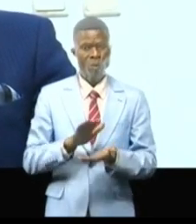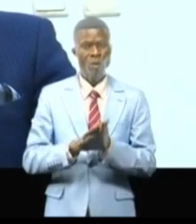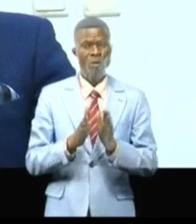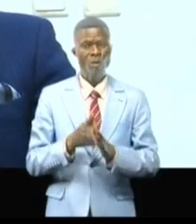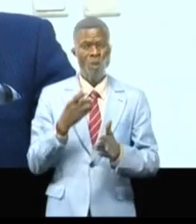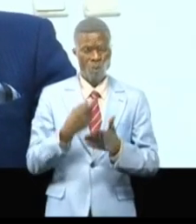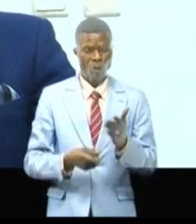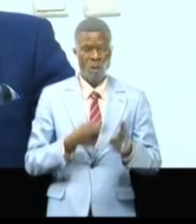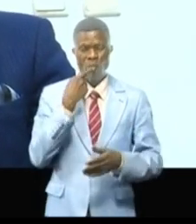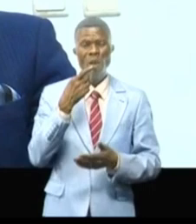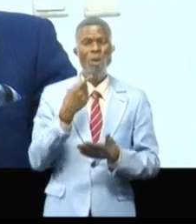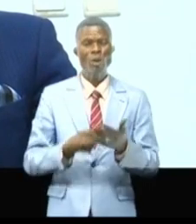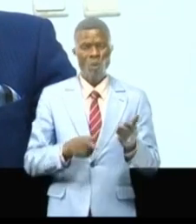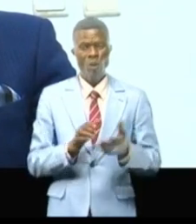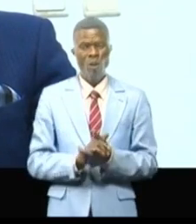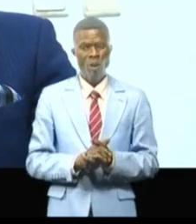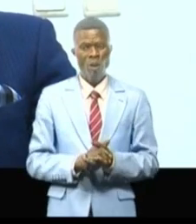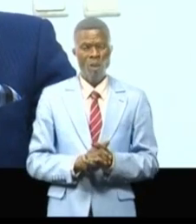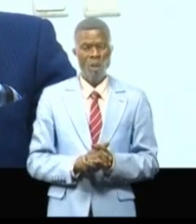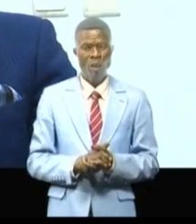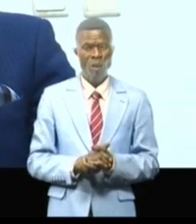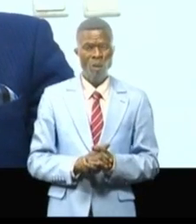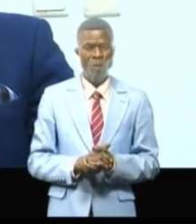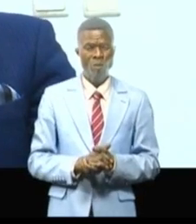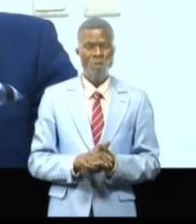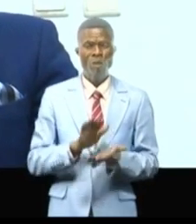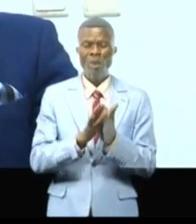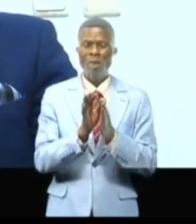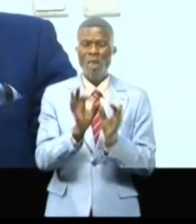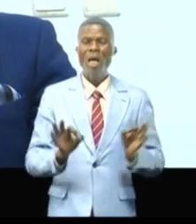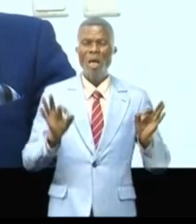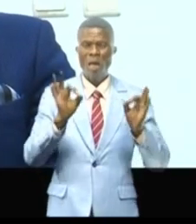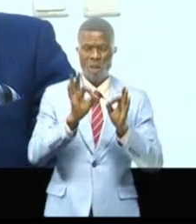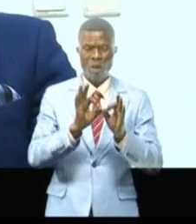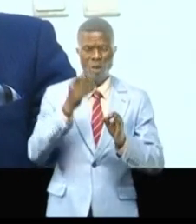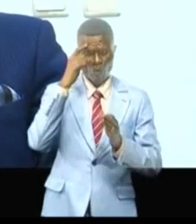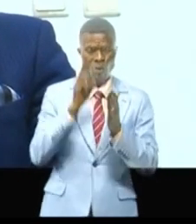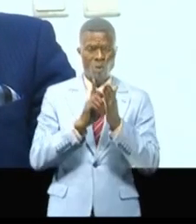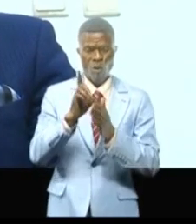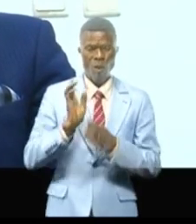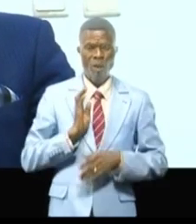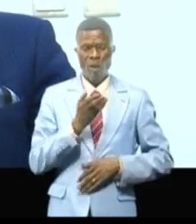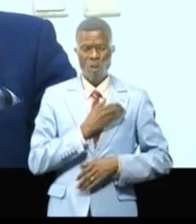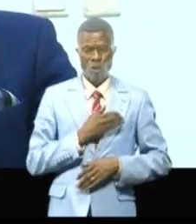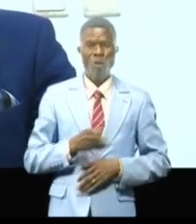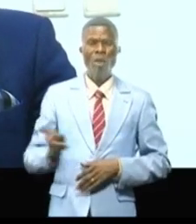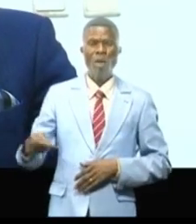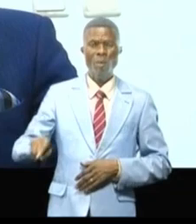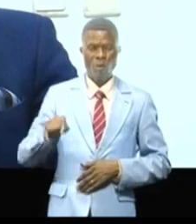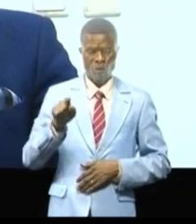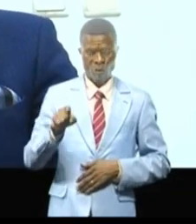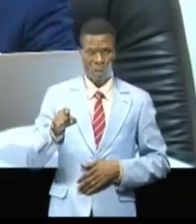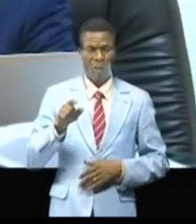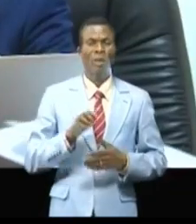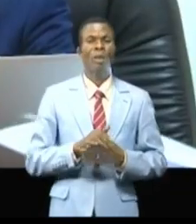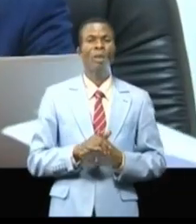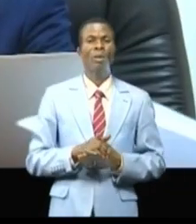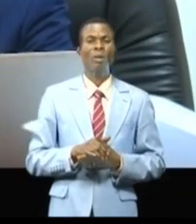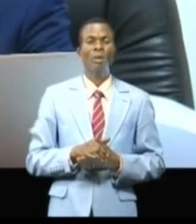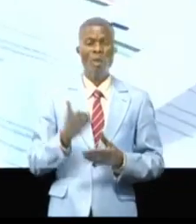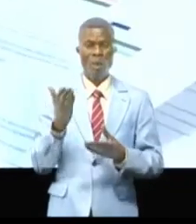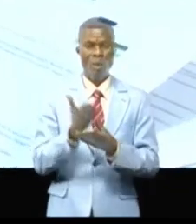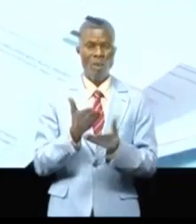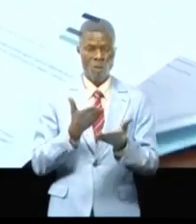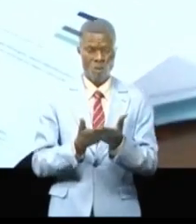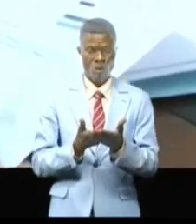je dirais, un élément très, très important pour le développement des projets dans ce secteur. Ces dossiers